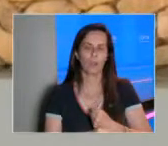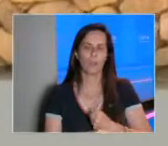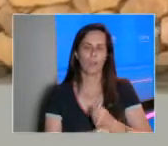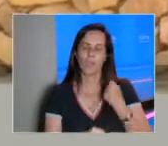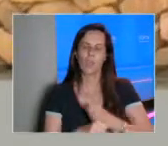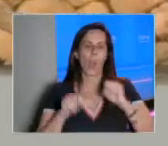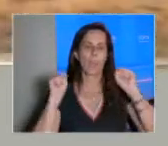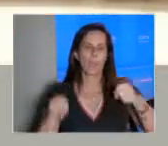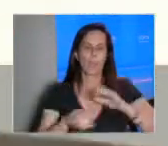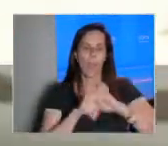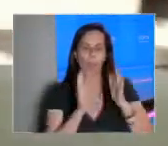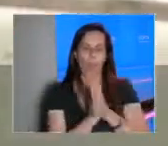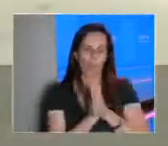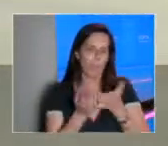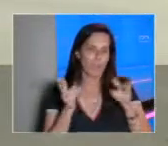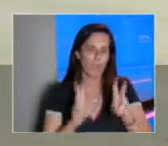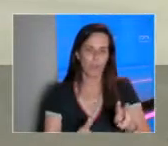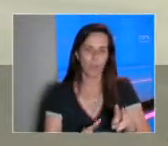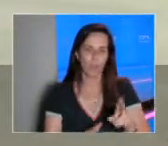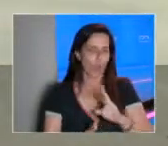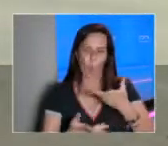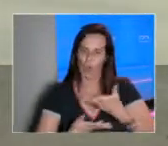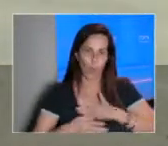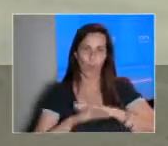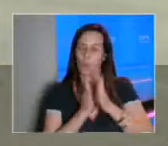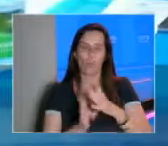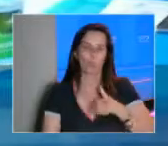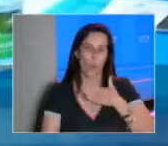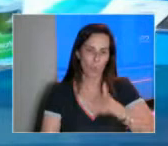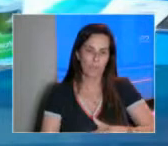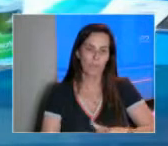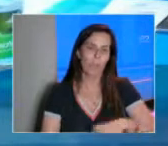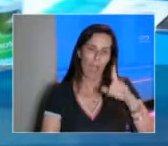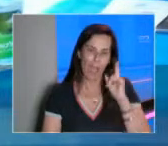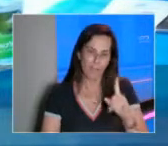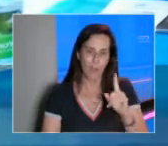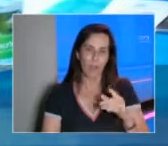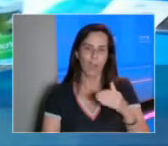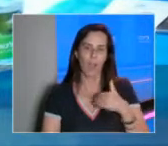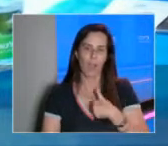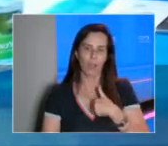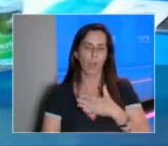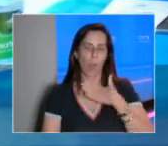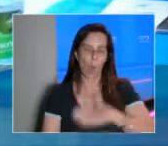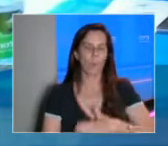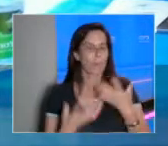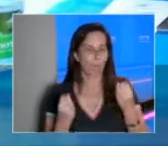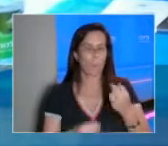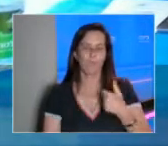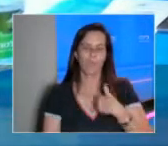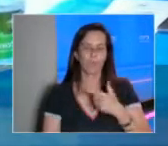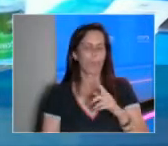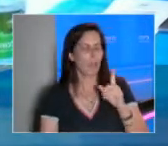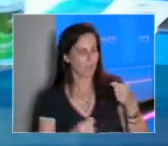להכיל ריבונות על כל מה שניתן. לא ייתנו לנו את כל מה שאנחנו רוצים, אבל אנחנו רוצים הרבה, ואנחנו